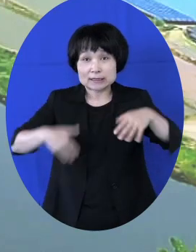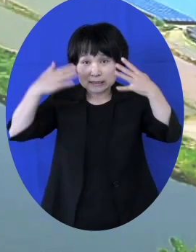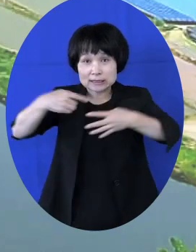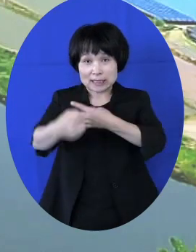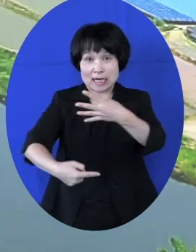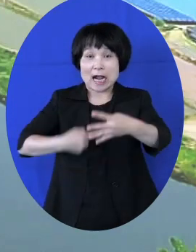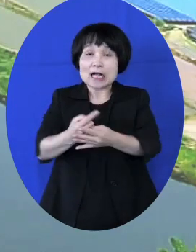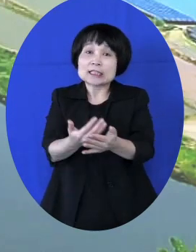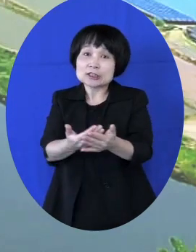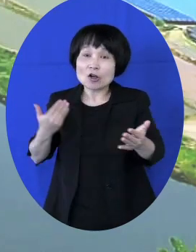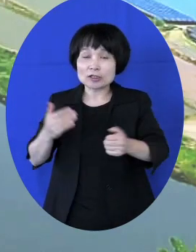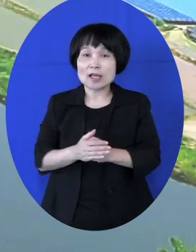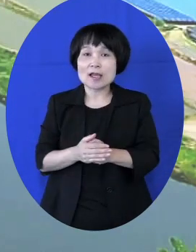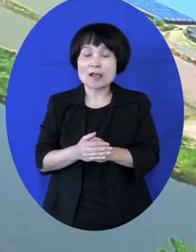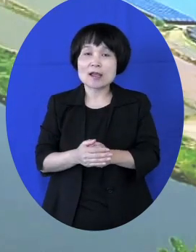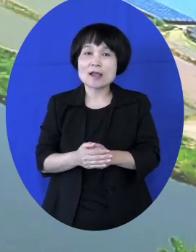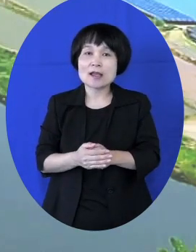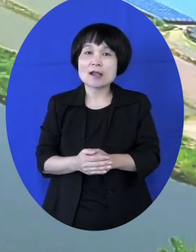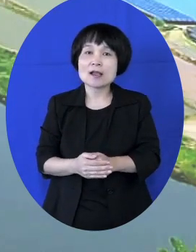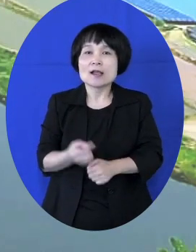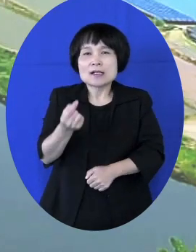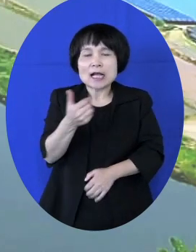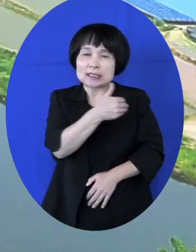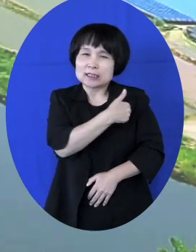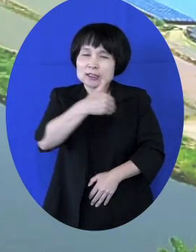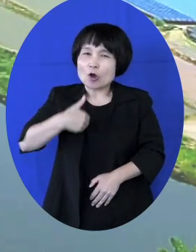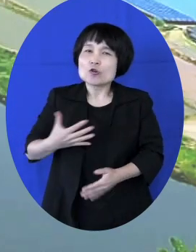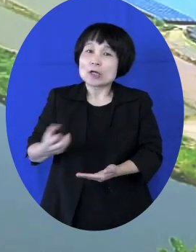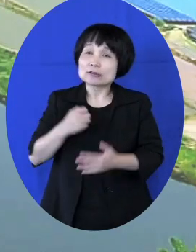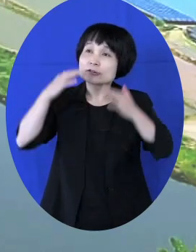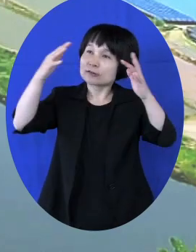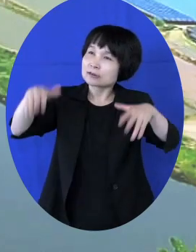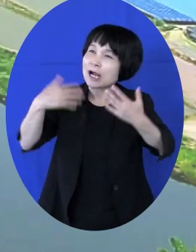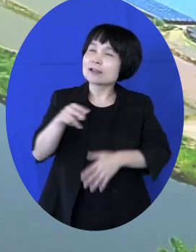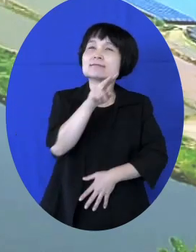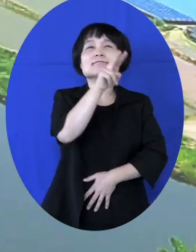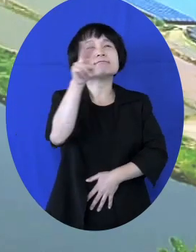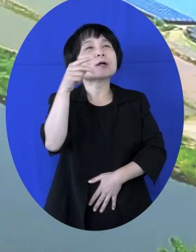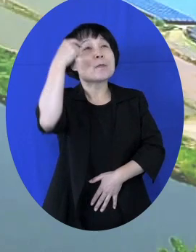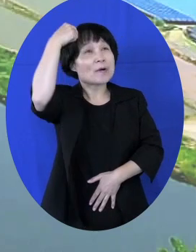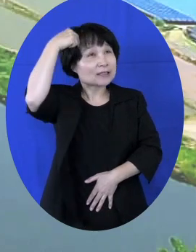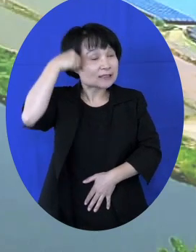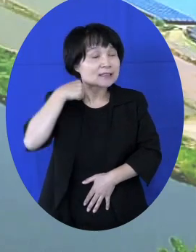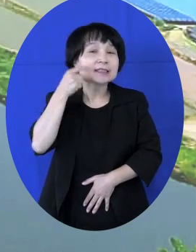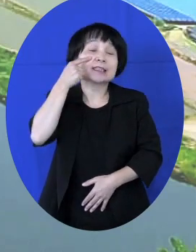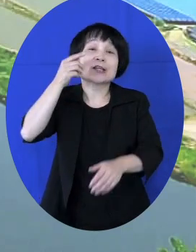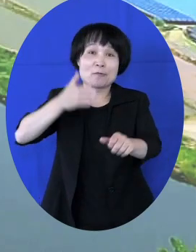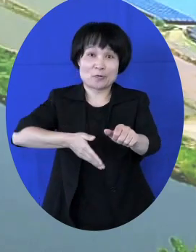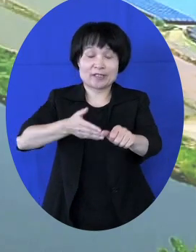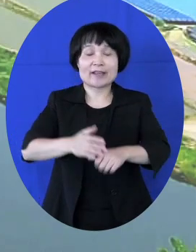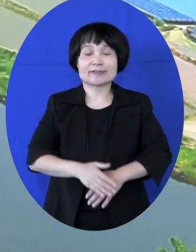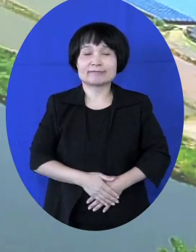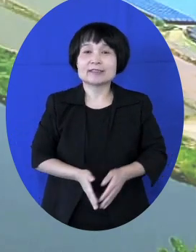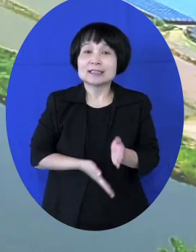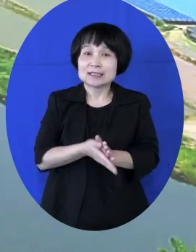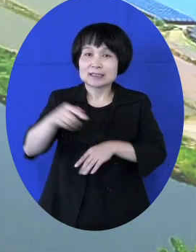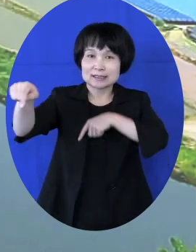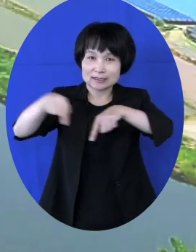가을을 만끽하기 위한 자그마한 여유를 가져보시면 어떨까요? 이번 주 흥미진진 공주 시정 뉴스를